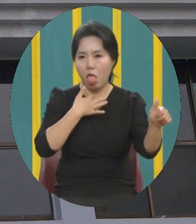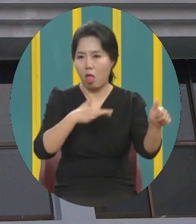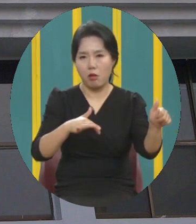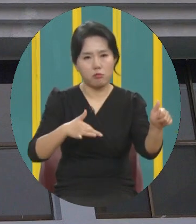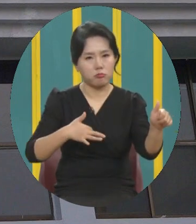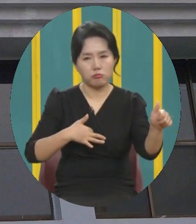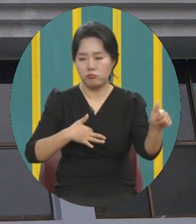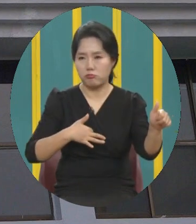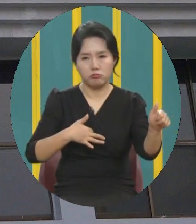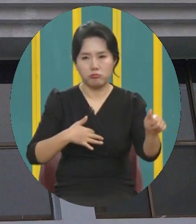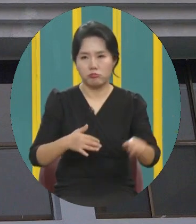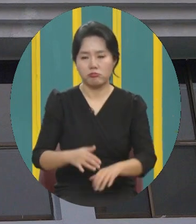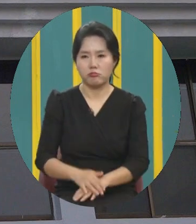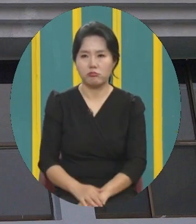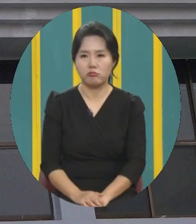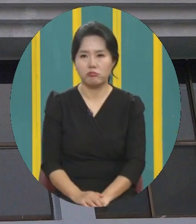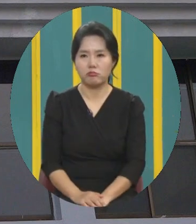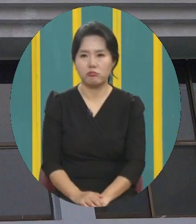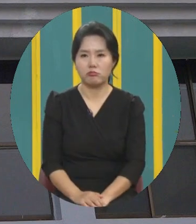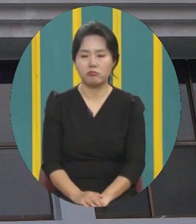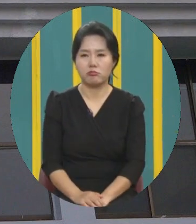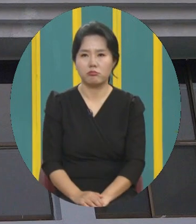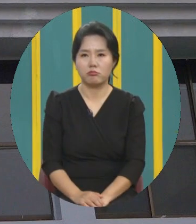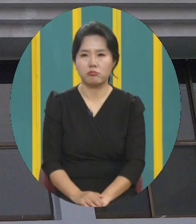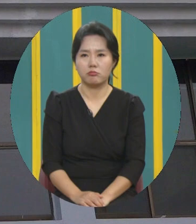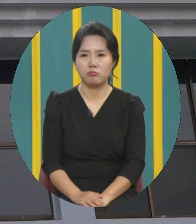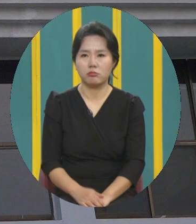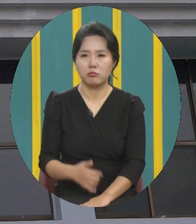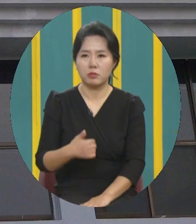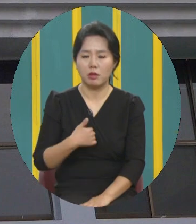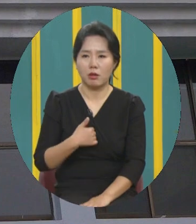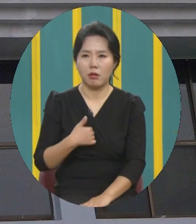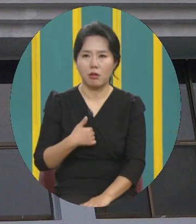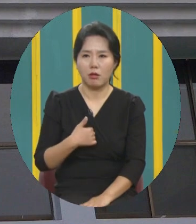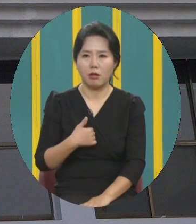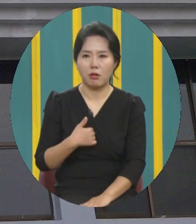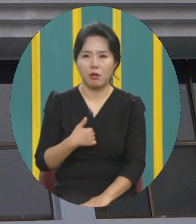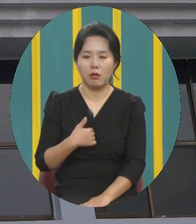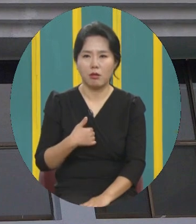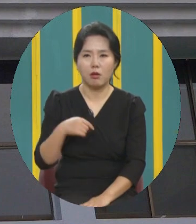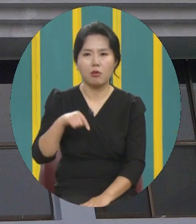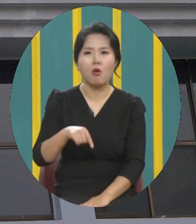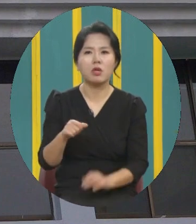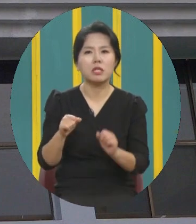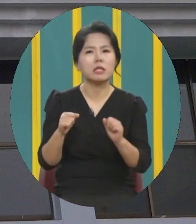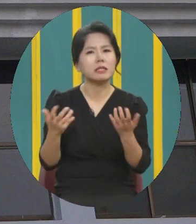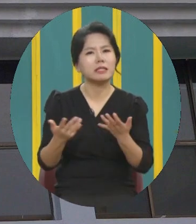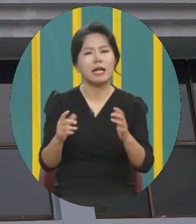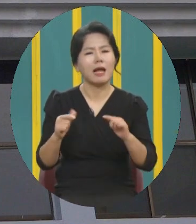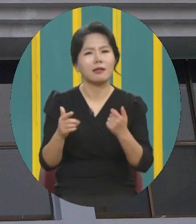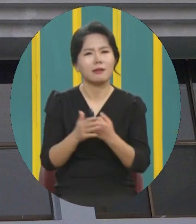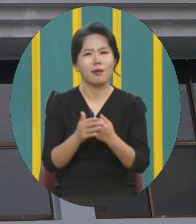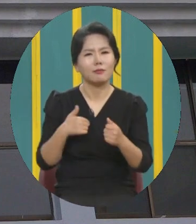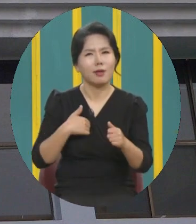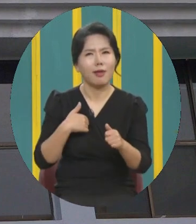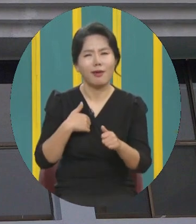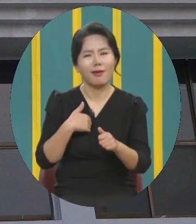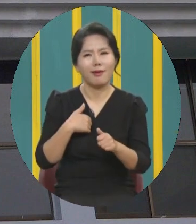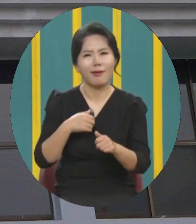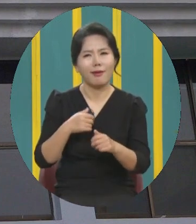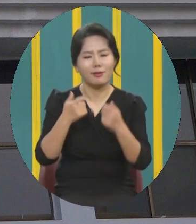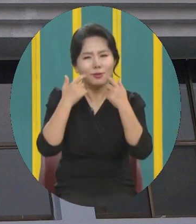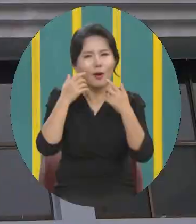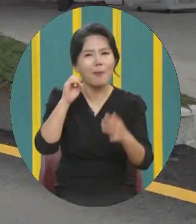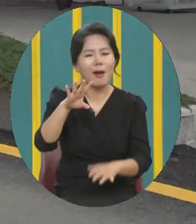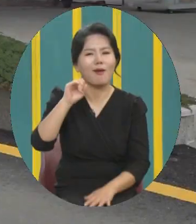이렇게까지는 저는 안 했던 것 같긴 한데 제가 그때 상황이 여기 있지 않아가지고 정확하게는 뭐라고 말씀을 드리기는